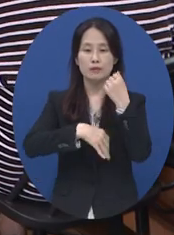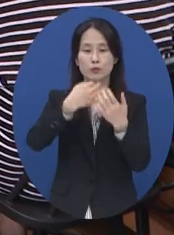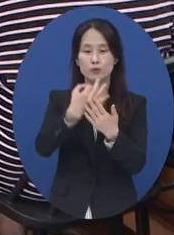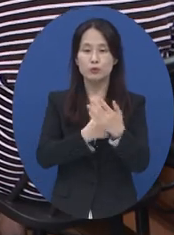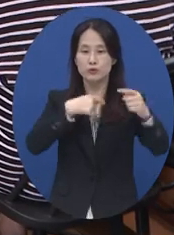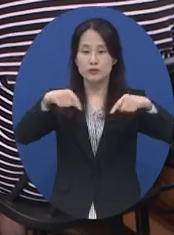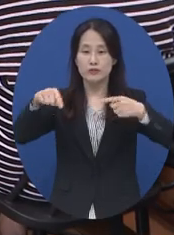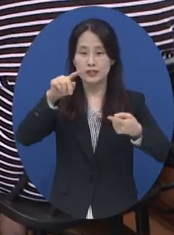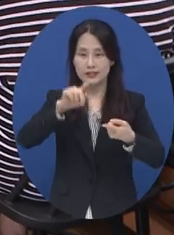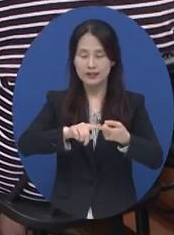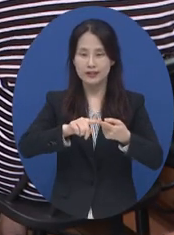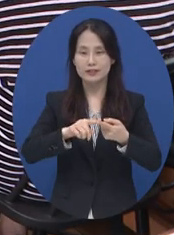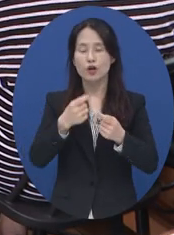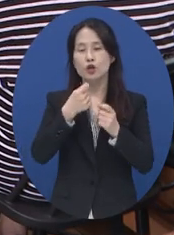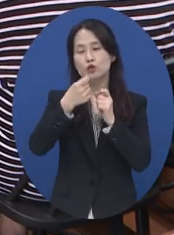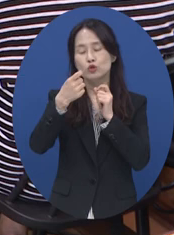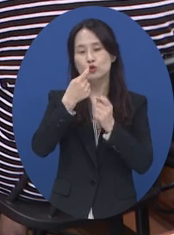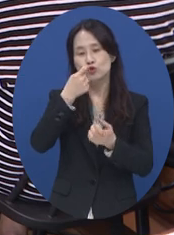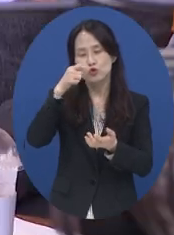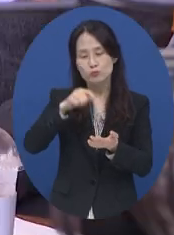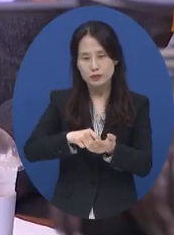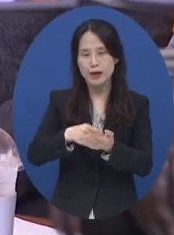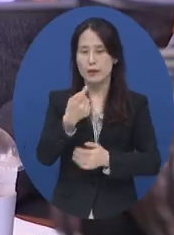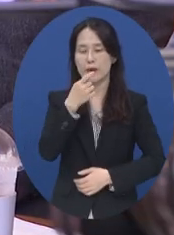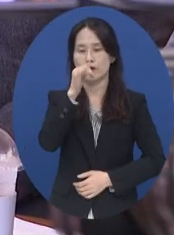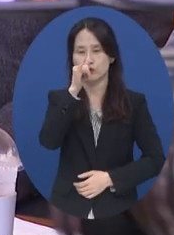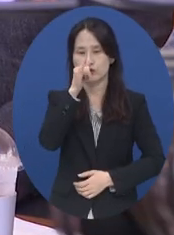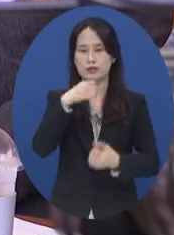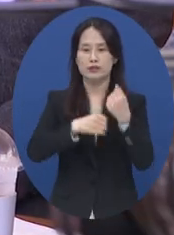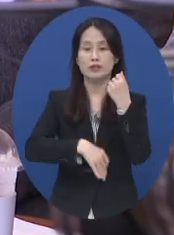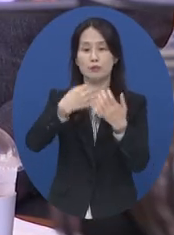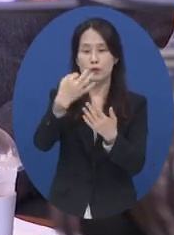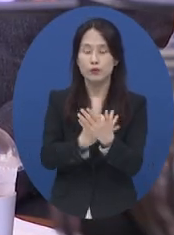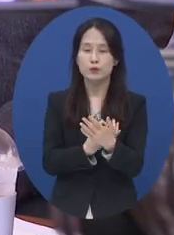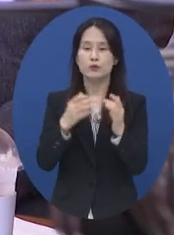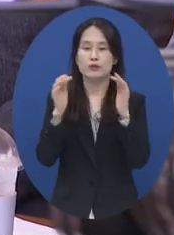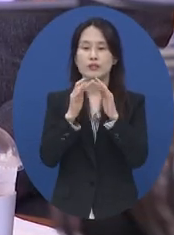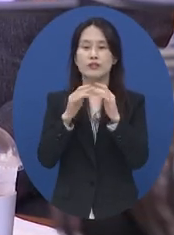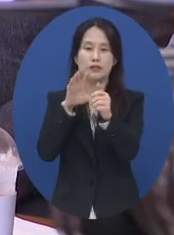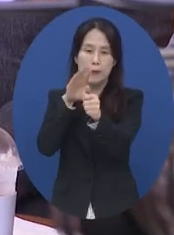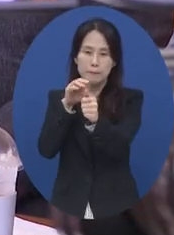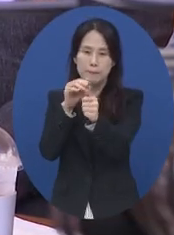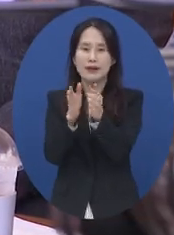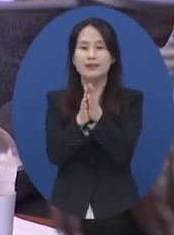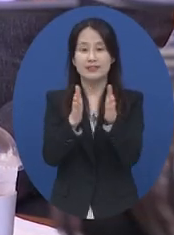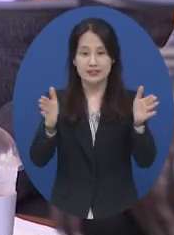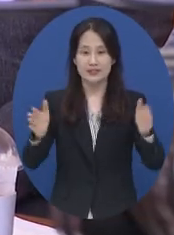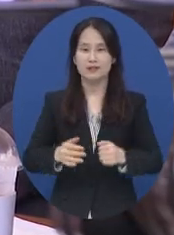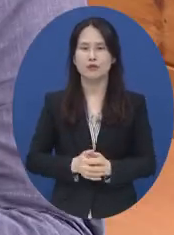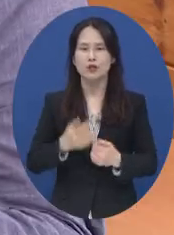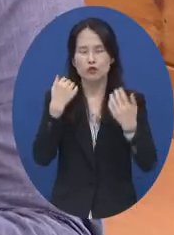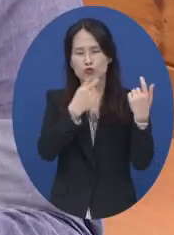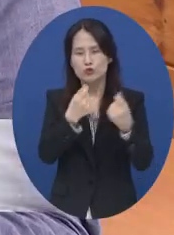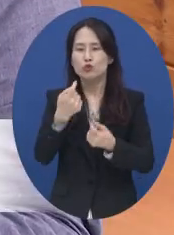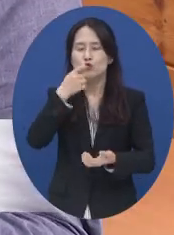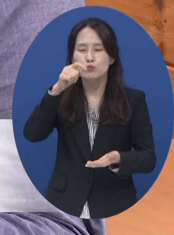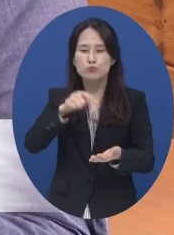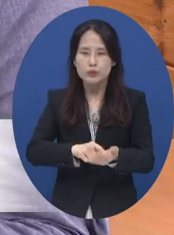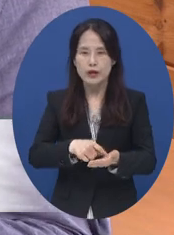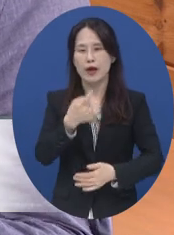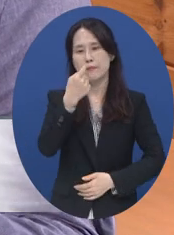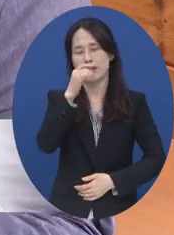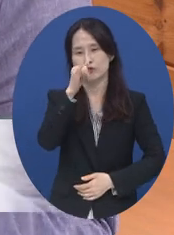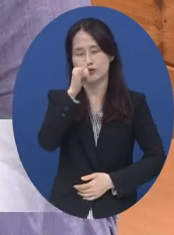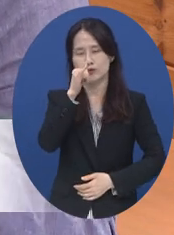경기도가 기본소득 정책에 대해 친근하게 배울 수 있는 경기도 기본소득 고뇌와 방송을 시작했습니다 누구나